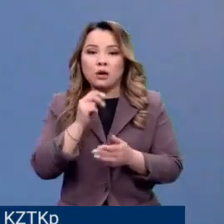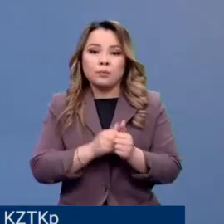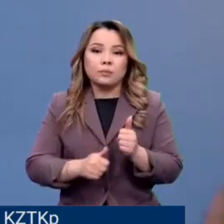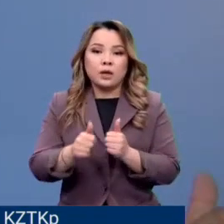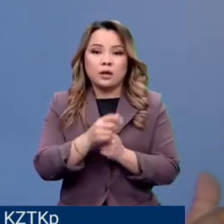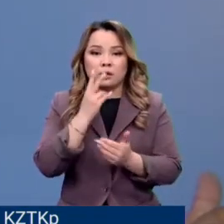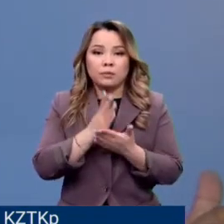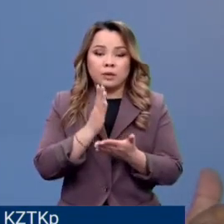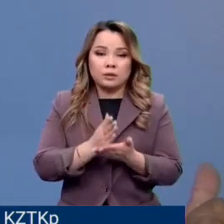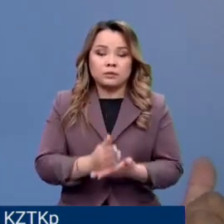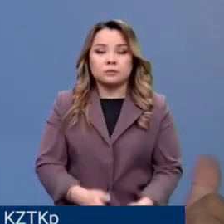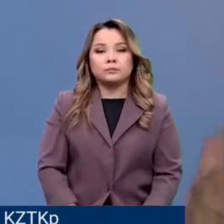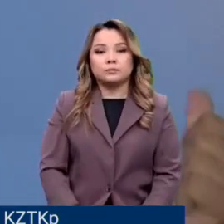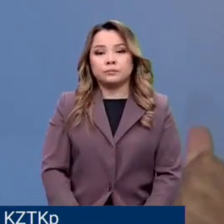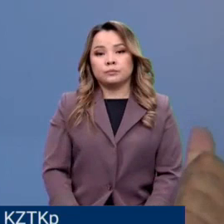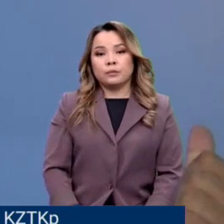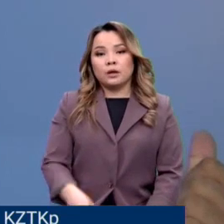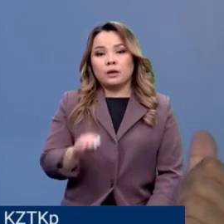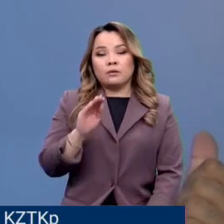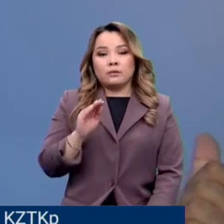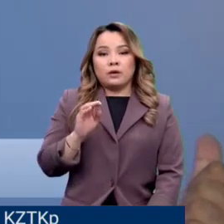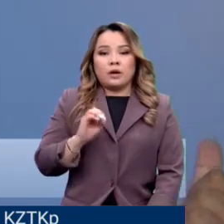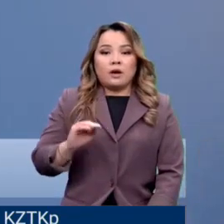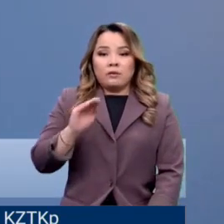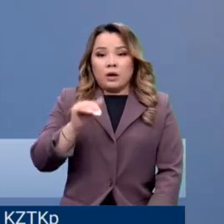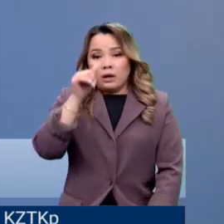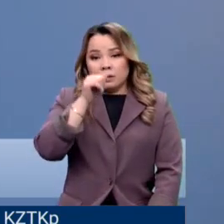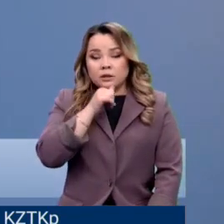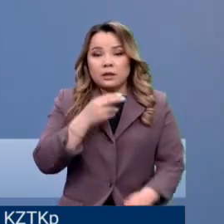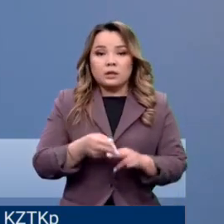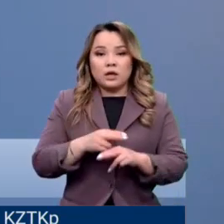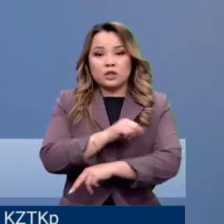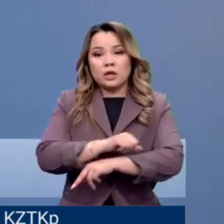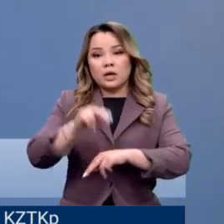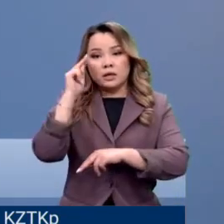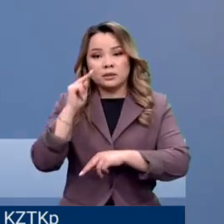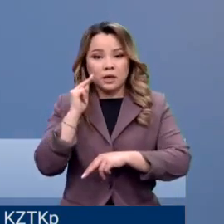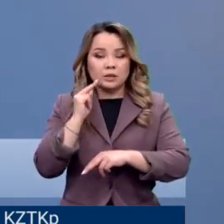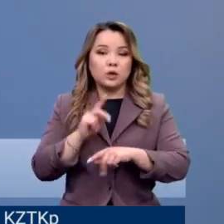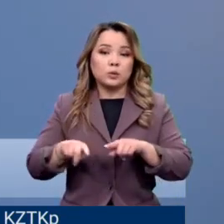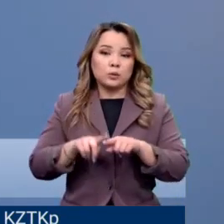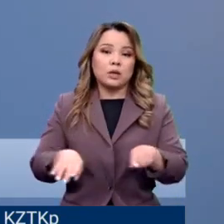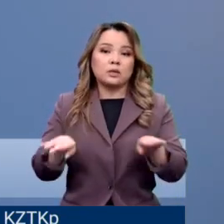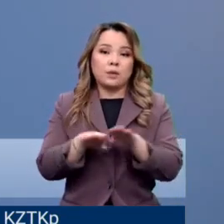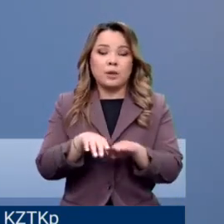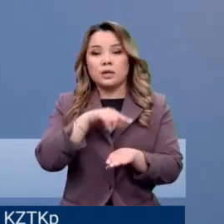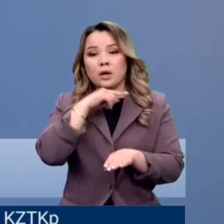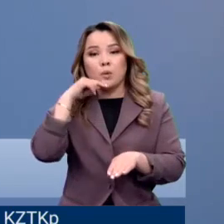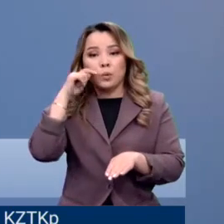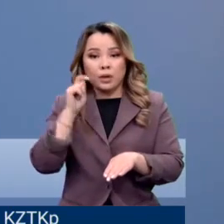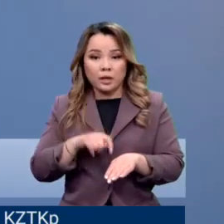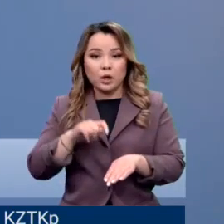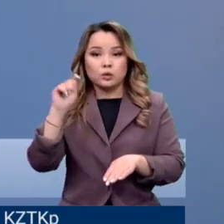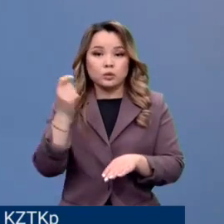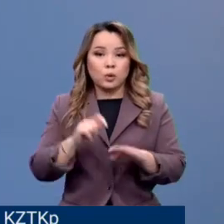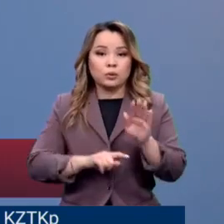Бізде шаған айында, февральда Қытайдың границасы жабылады, шекарасы. Бітті, бізде қымбаттау жүреді. Міне қазір Ресей мен Украинаның